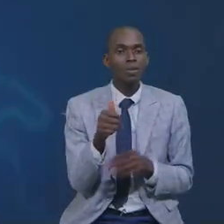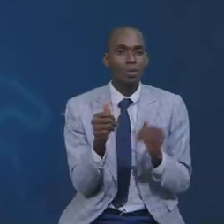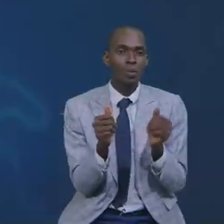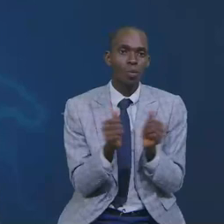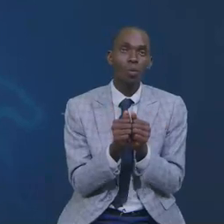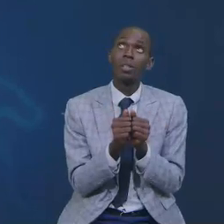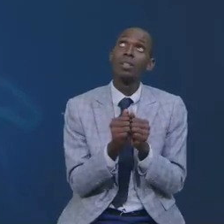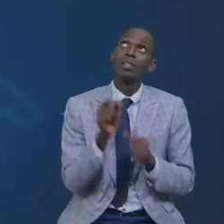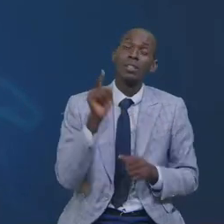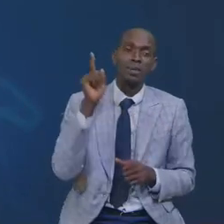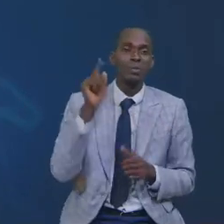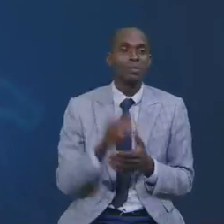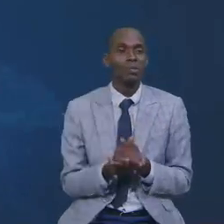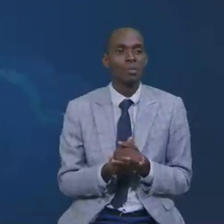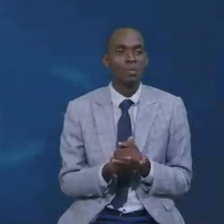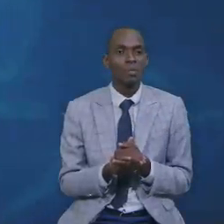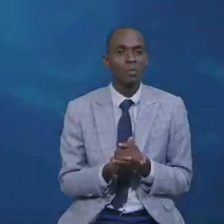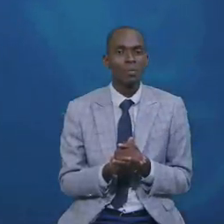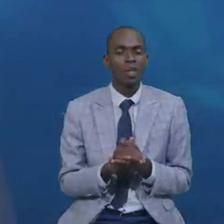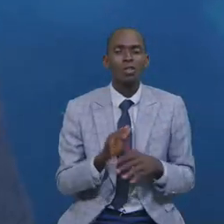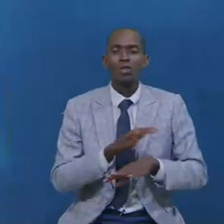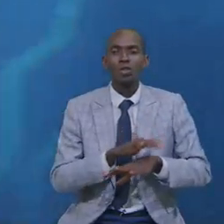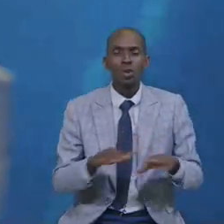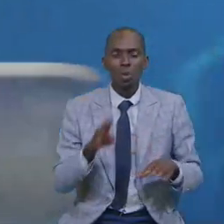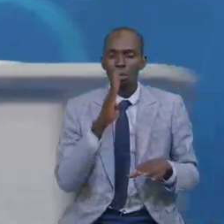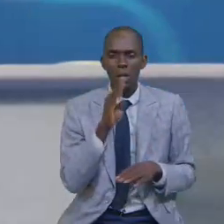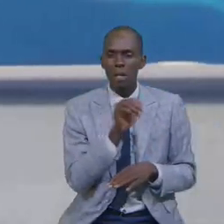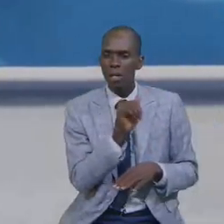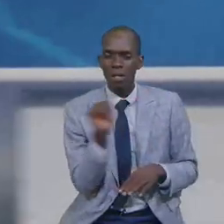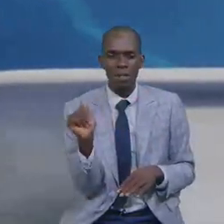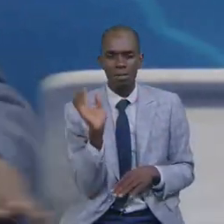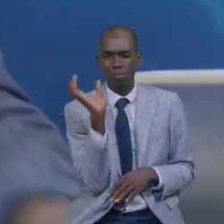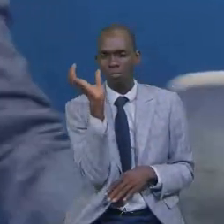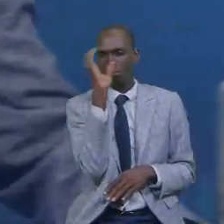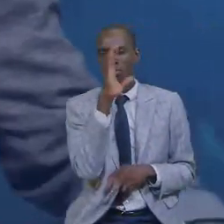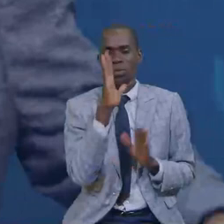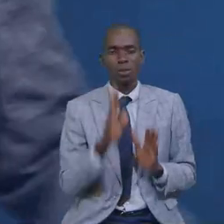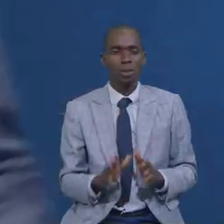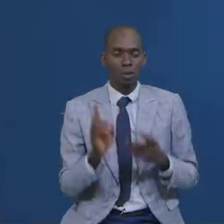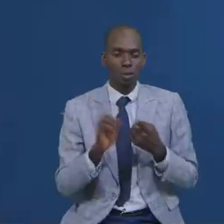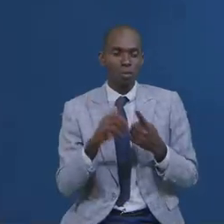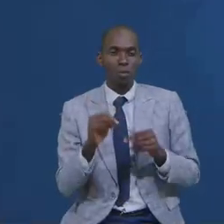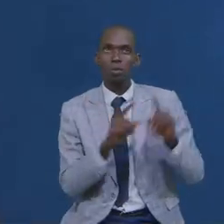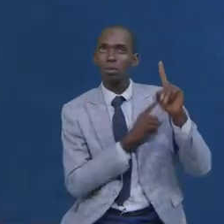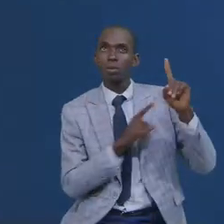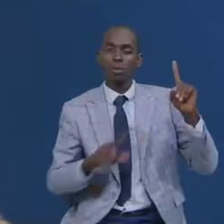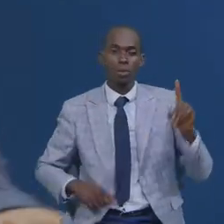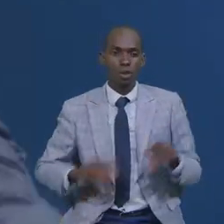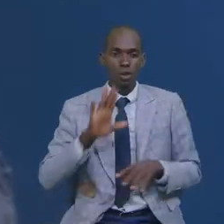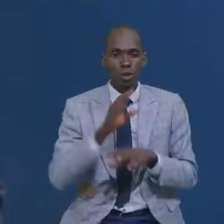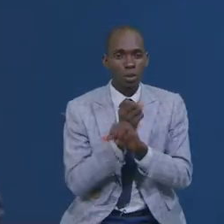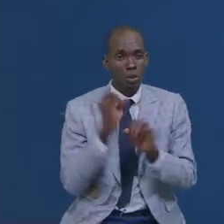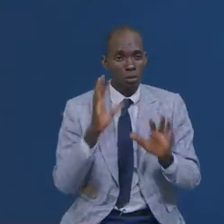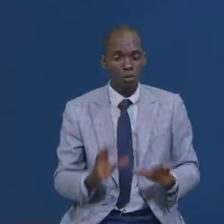attache-toi donc à Dieu ne soit pas un étranger à Dieu au Seigneur